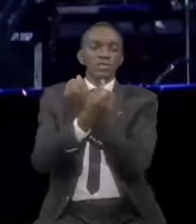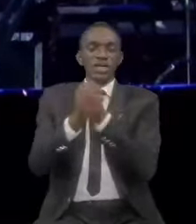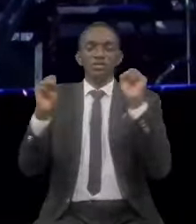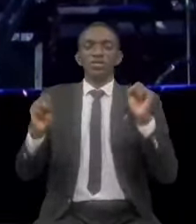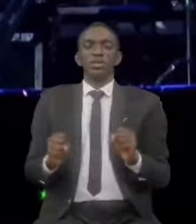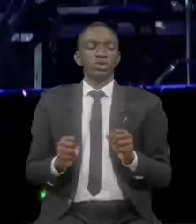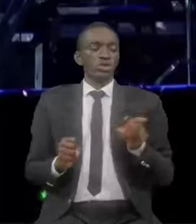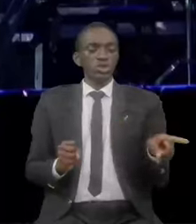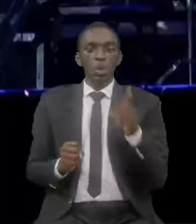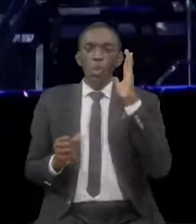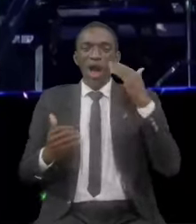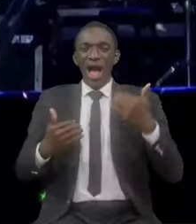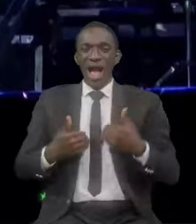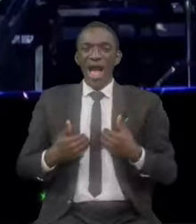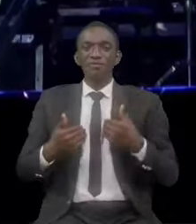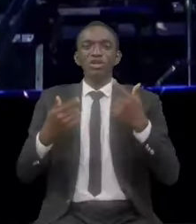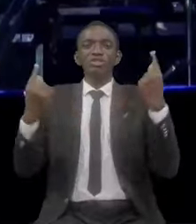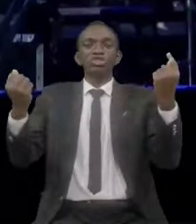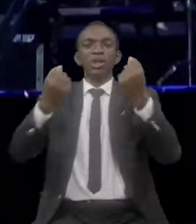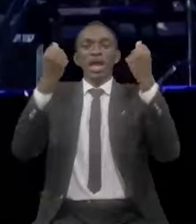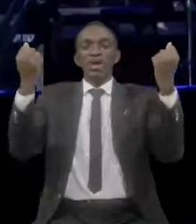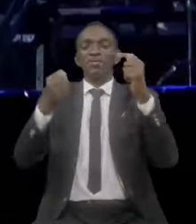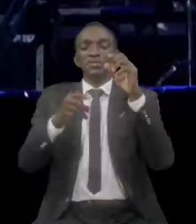Le triomphe dans le salut.